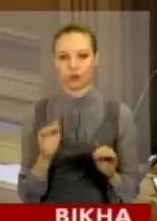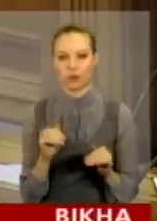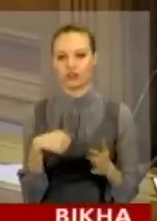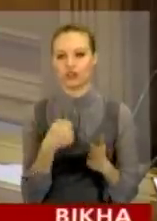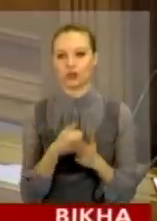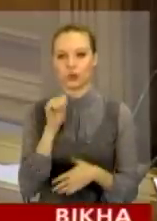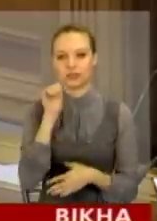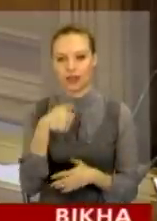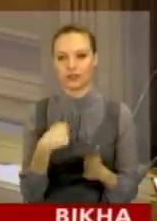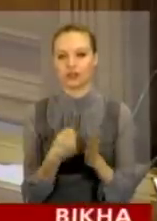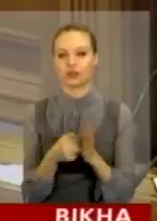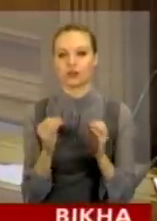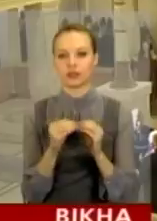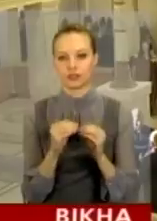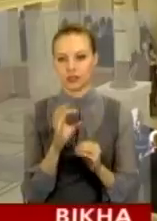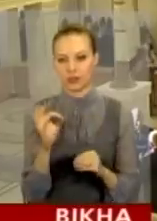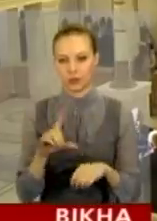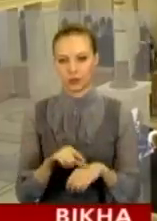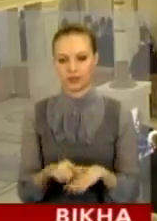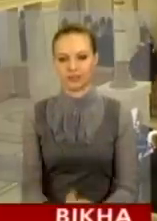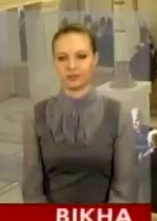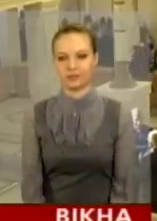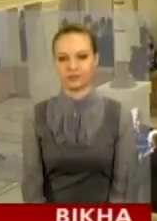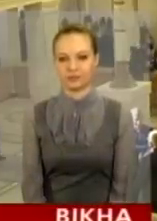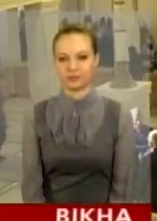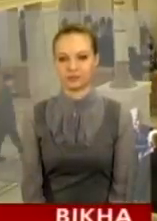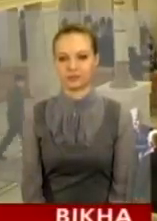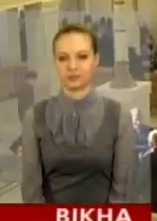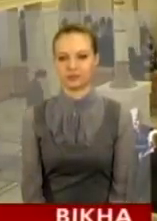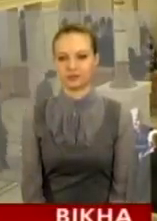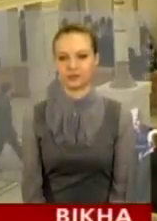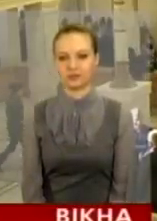до завтра, до 10-ї години. Ольга Сима, Костянтин Богуславський, програма «Вікна», СТБ.